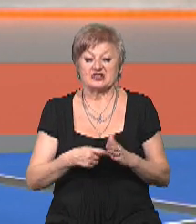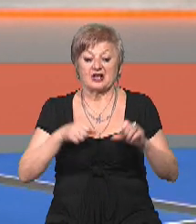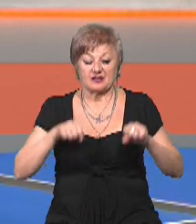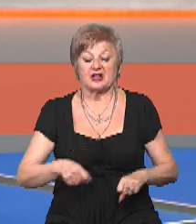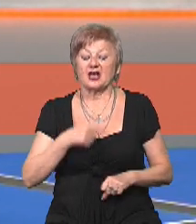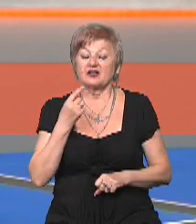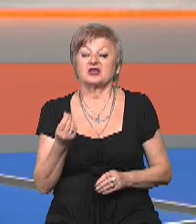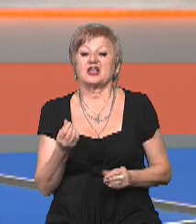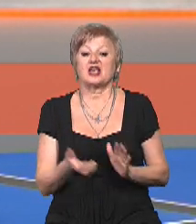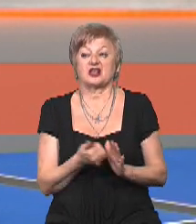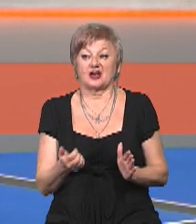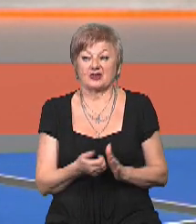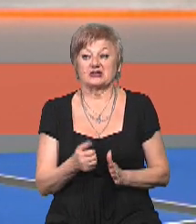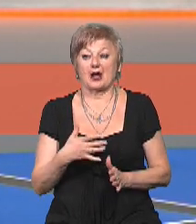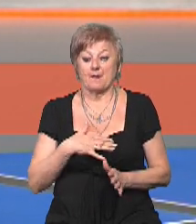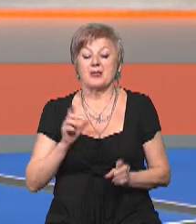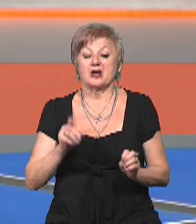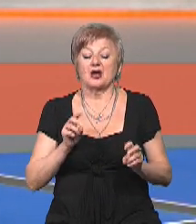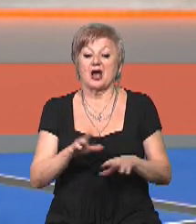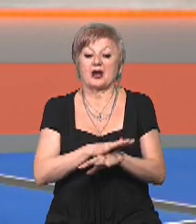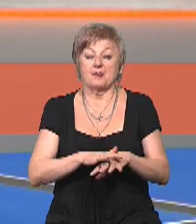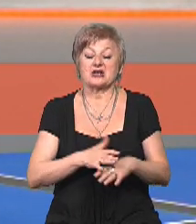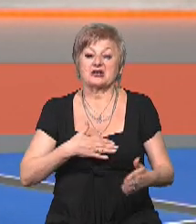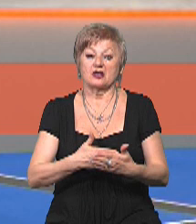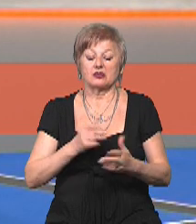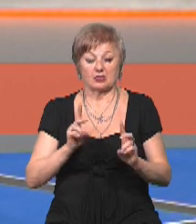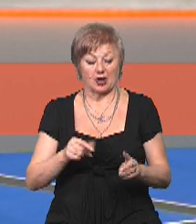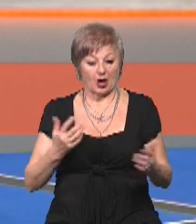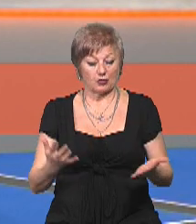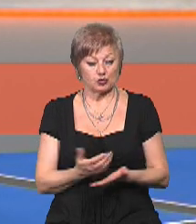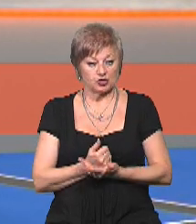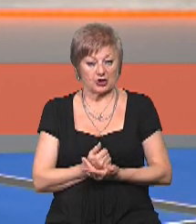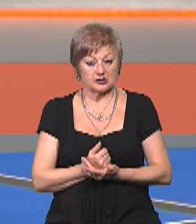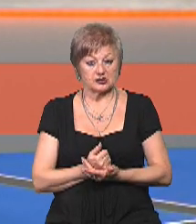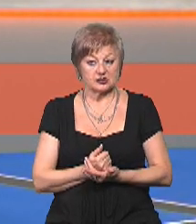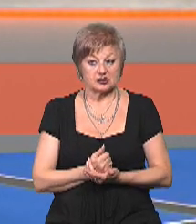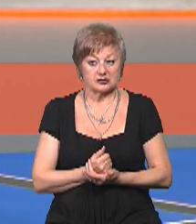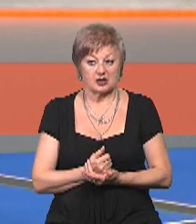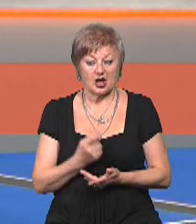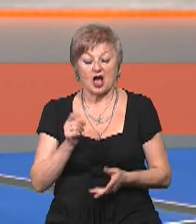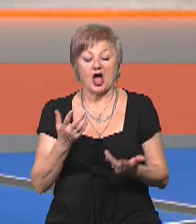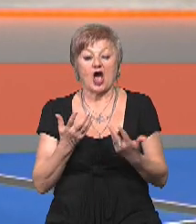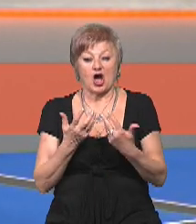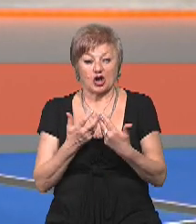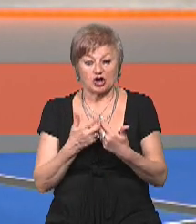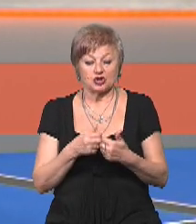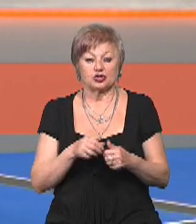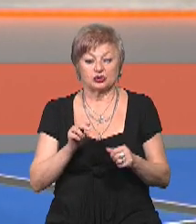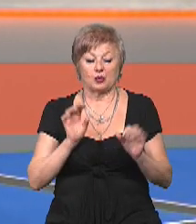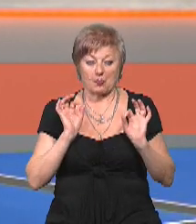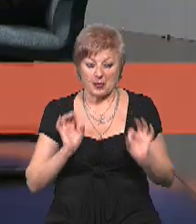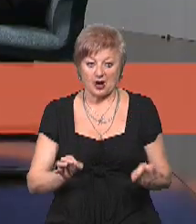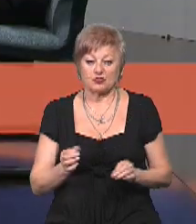не вистачає. Нам, як громадським активістам, цікаво, як так виходить, що ця субвенція розраховується по формулах,